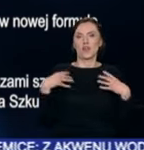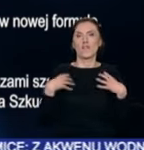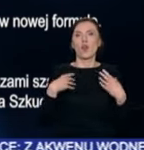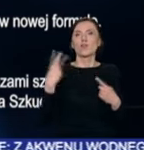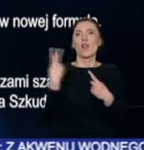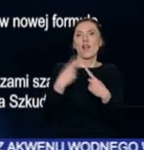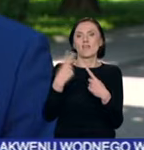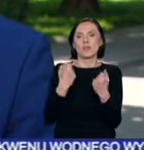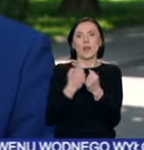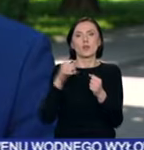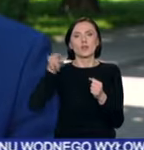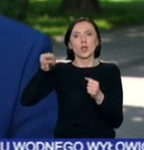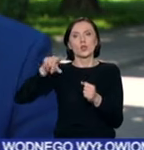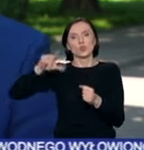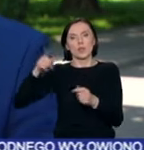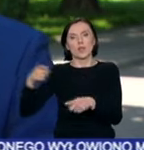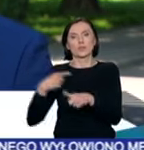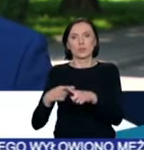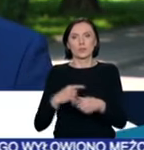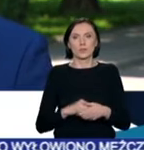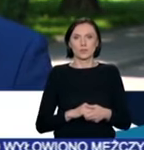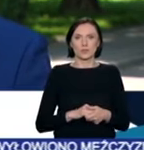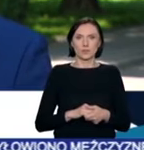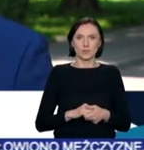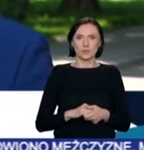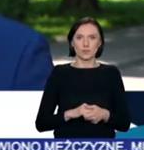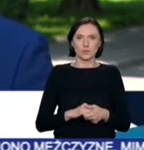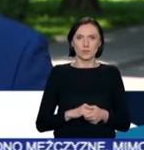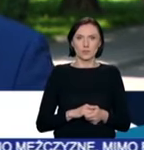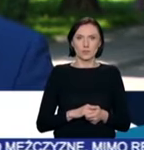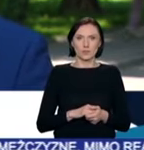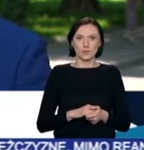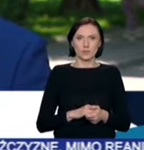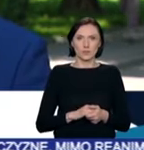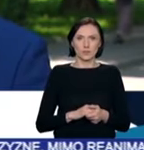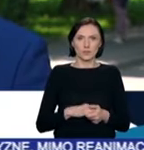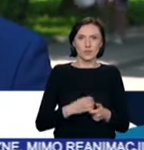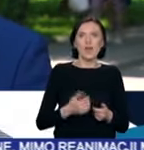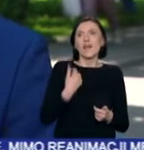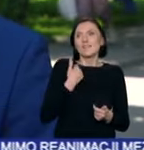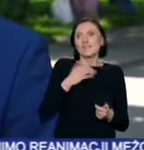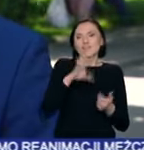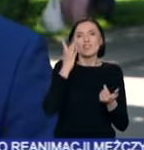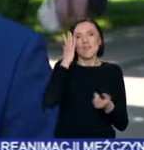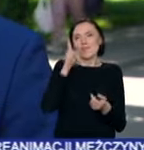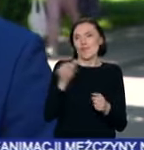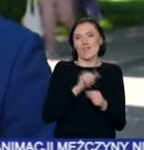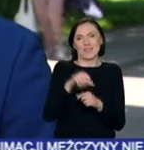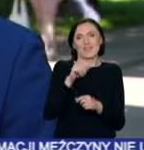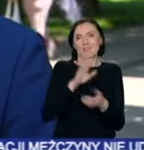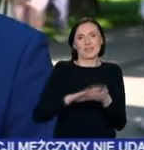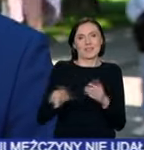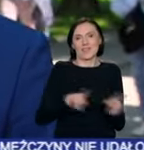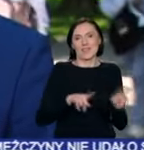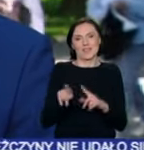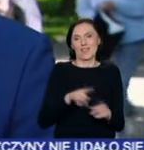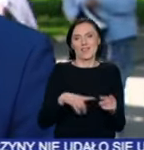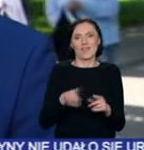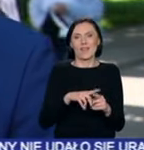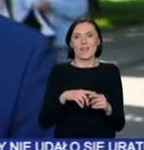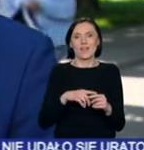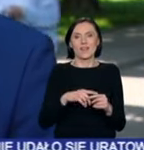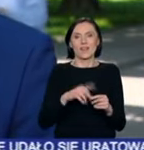w nowej formule. Wszyscy wiemy, król jest nagi, ale przykleja sobie listek i udaje, że coś się zmienia. No tak naprawdę to jest zupełnie bez znaczenia z